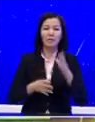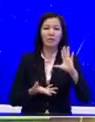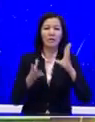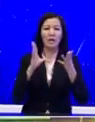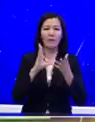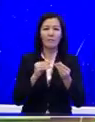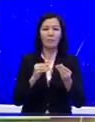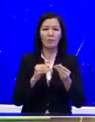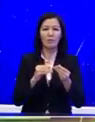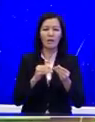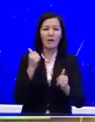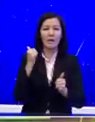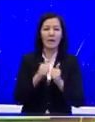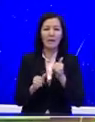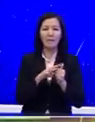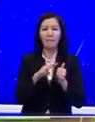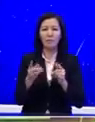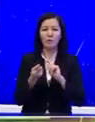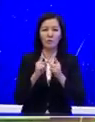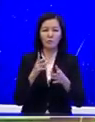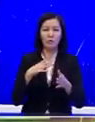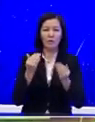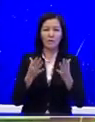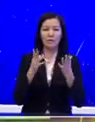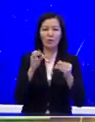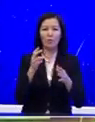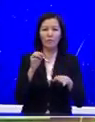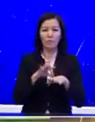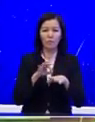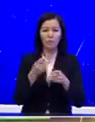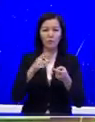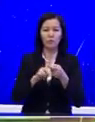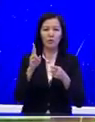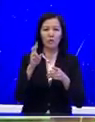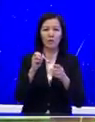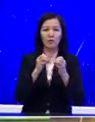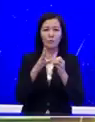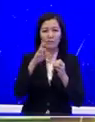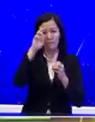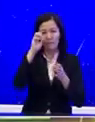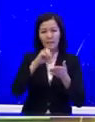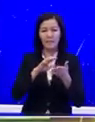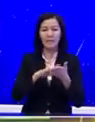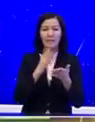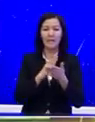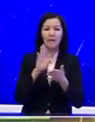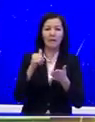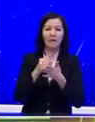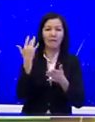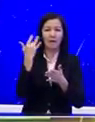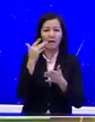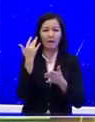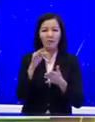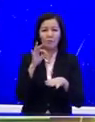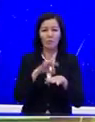қосылыпты. Жер жаһанда мәліметтер тіпті минут сайын өзгеріп жатыр. Қазіргі күні COVID-19 вирусы 215 елде тіркелген, негізгісі